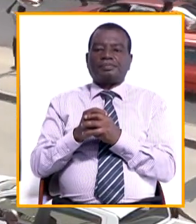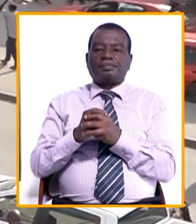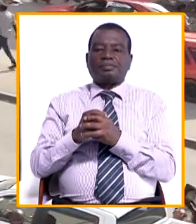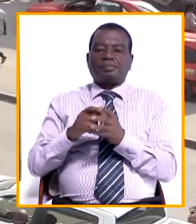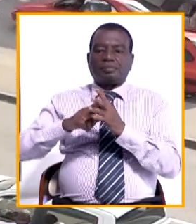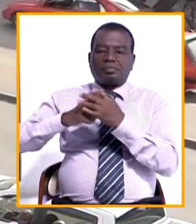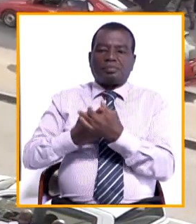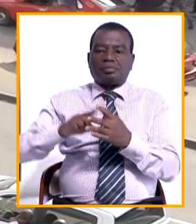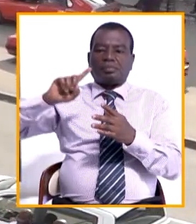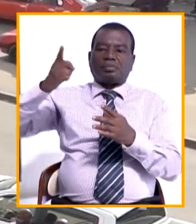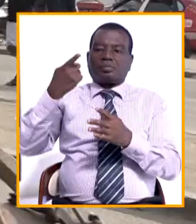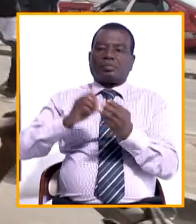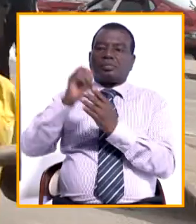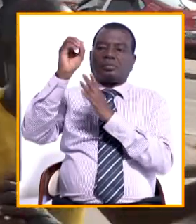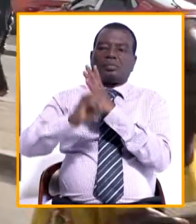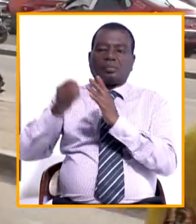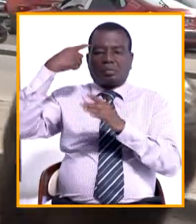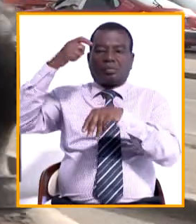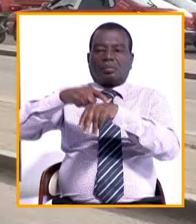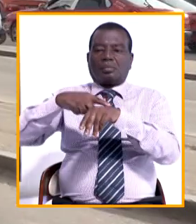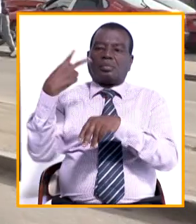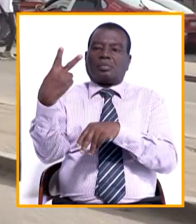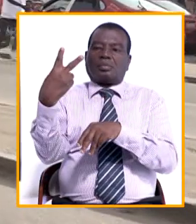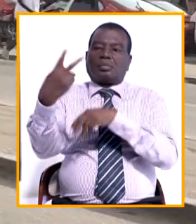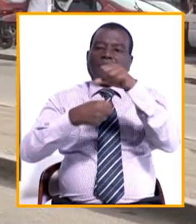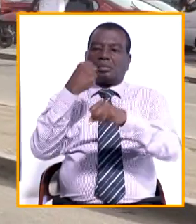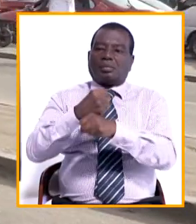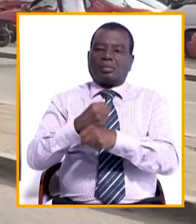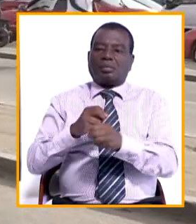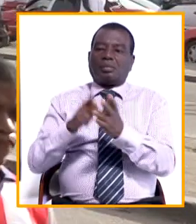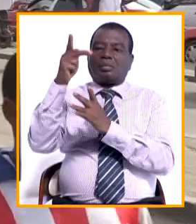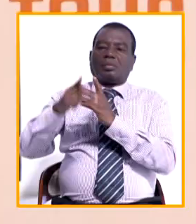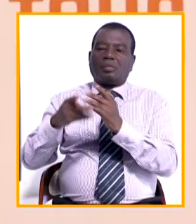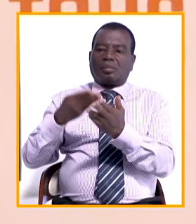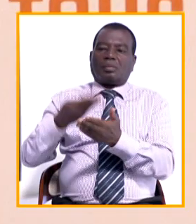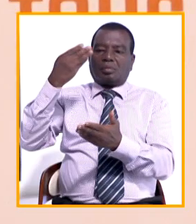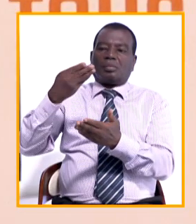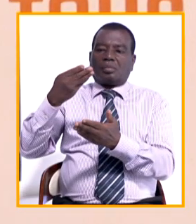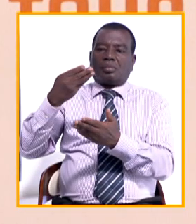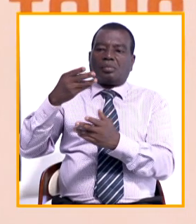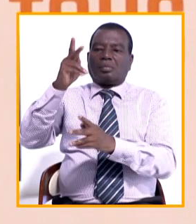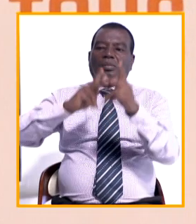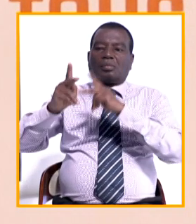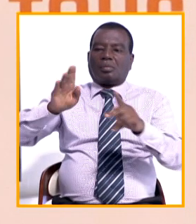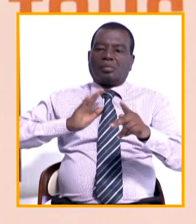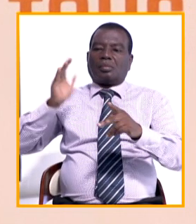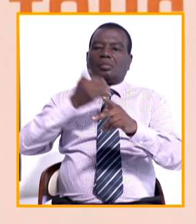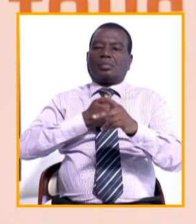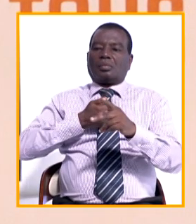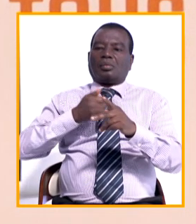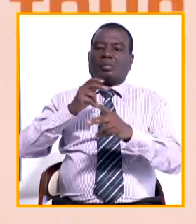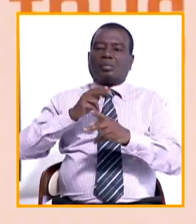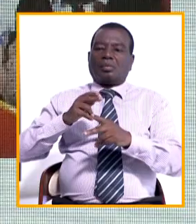Démarré le 1er octobre 2020 pour une période de 2 ans, le projet financé public Notre Affaire à tous s'est déroulé